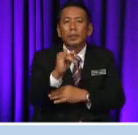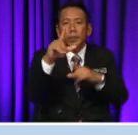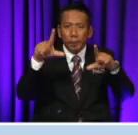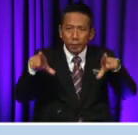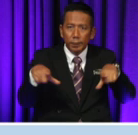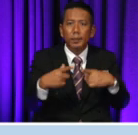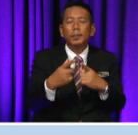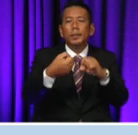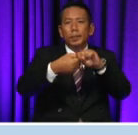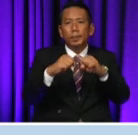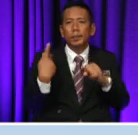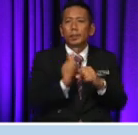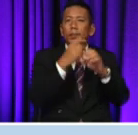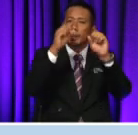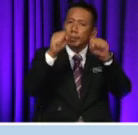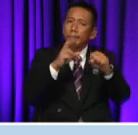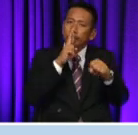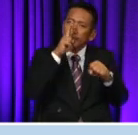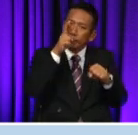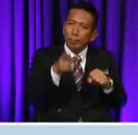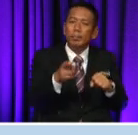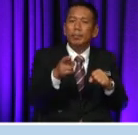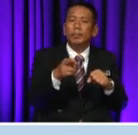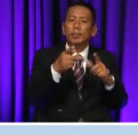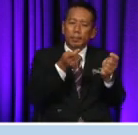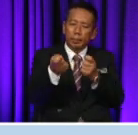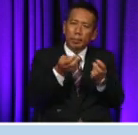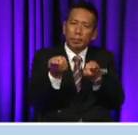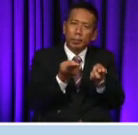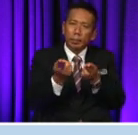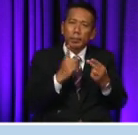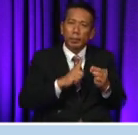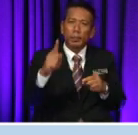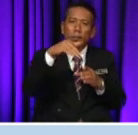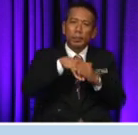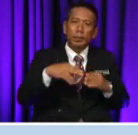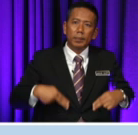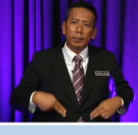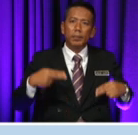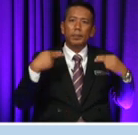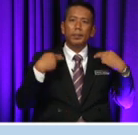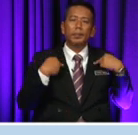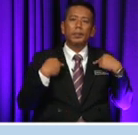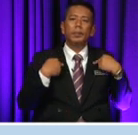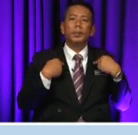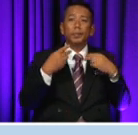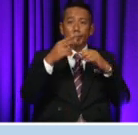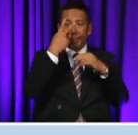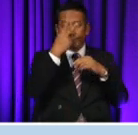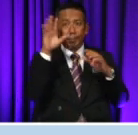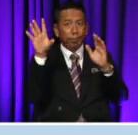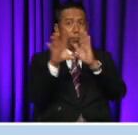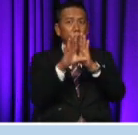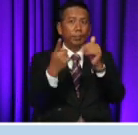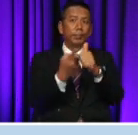supaya kita boleh merealisasikan takbir urus Islam dalam kehidupan oke perhatikan pada gambar yang pertama